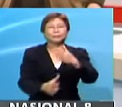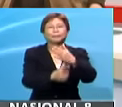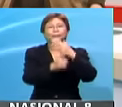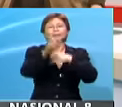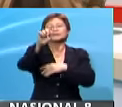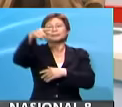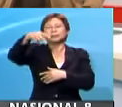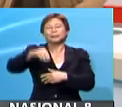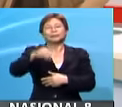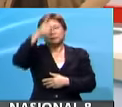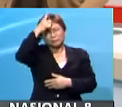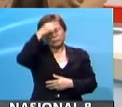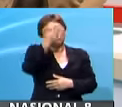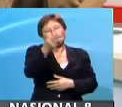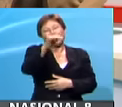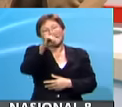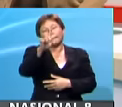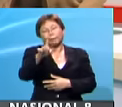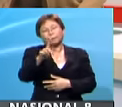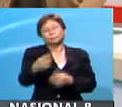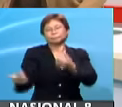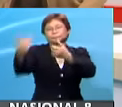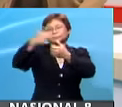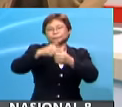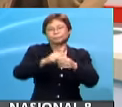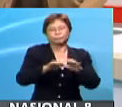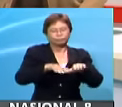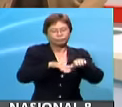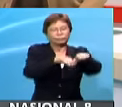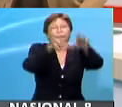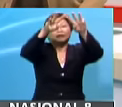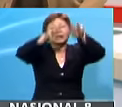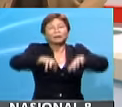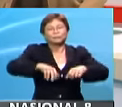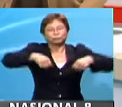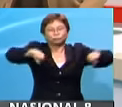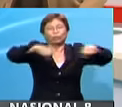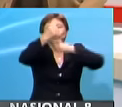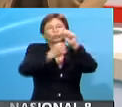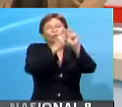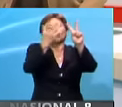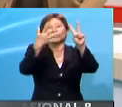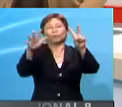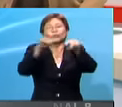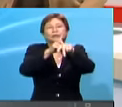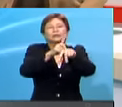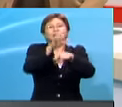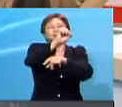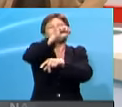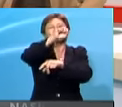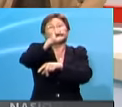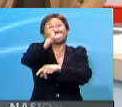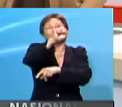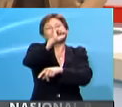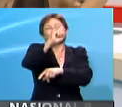Timbalan Perdana Menteri Dato' Sri Dr. Ahmad Zahid Hamidi menyertai konvoi ASEAN Riders 2015 dari Litar Antarabangsa Sepang